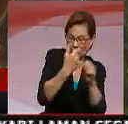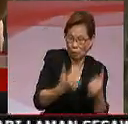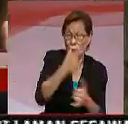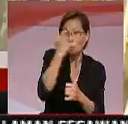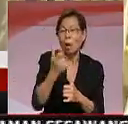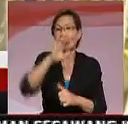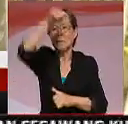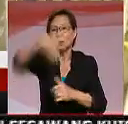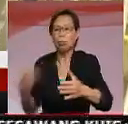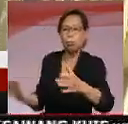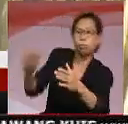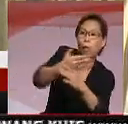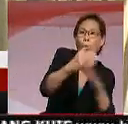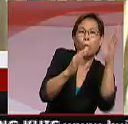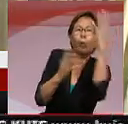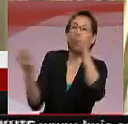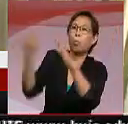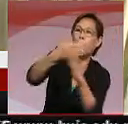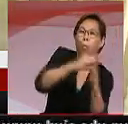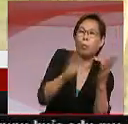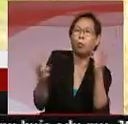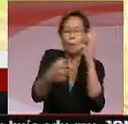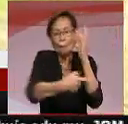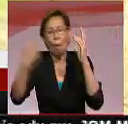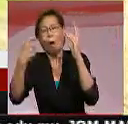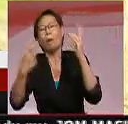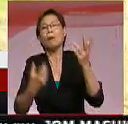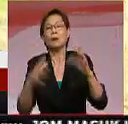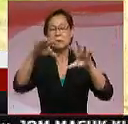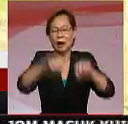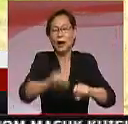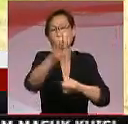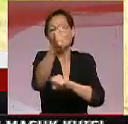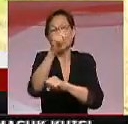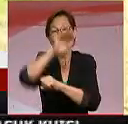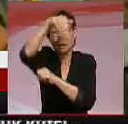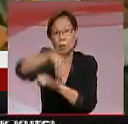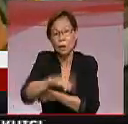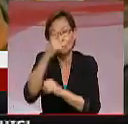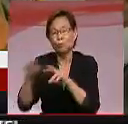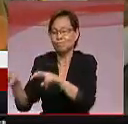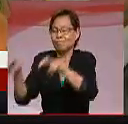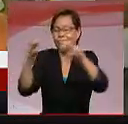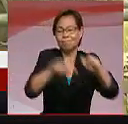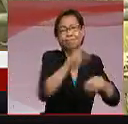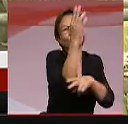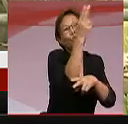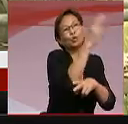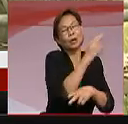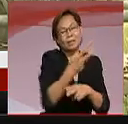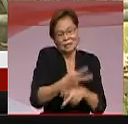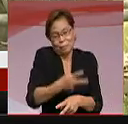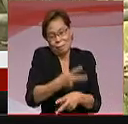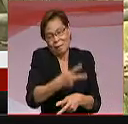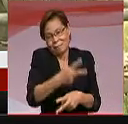akibat serangan gajah. Operasi melibatkan penangkapan 10 ekor gajah liar untuk dipindahkan ke hutan simpan Gunung